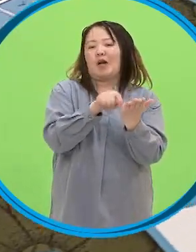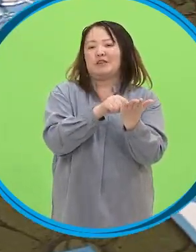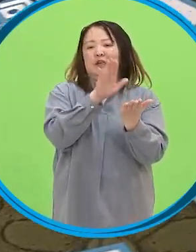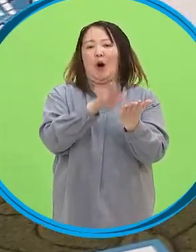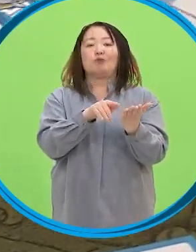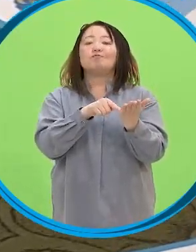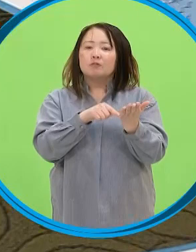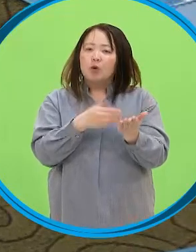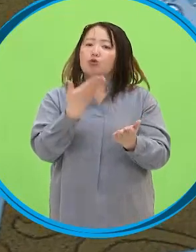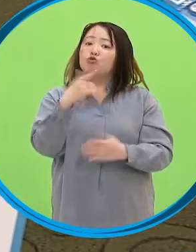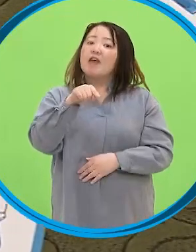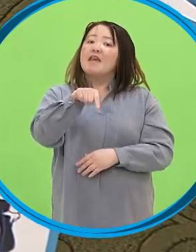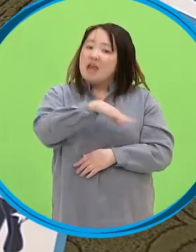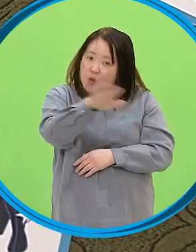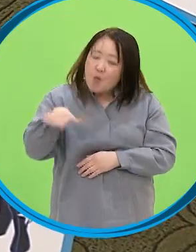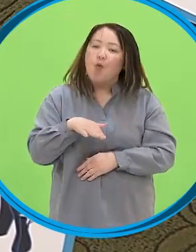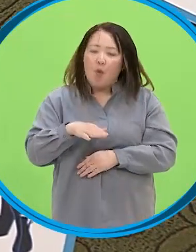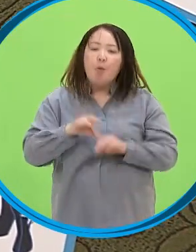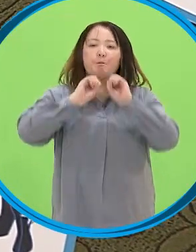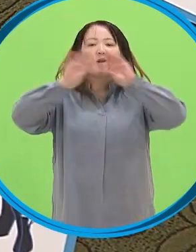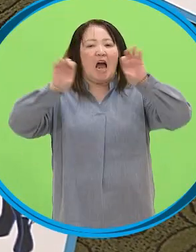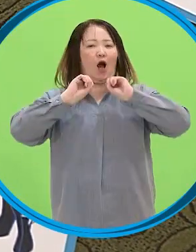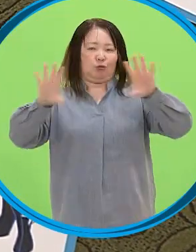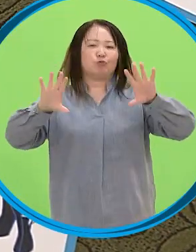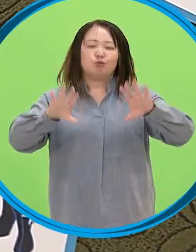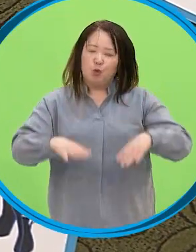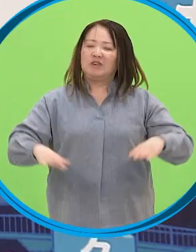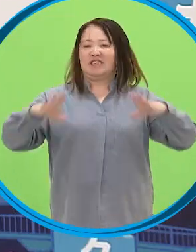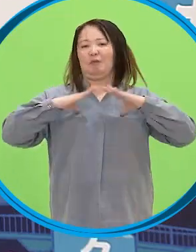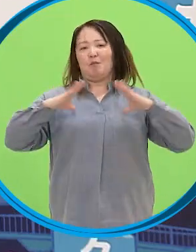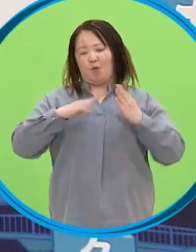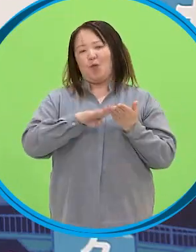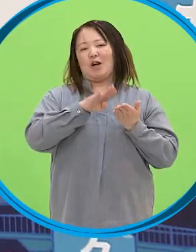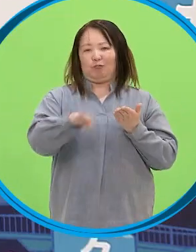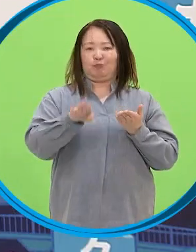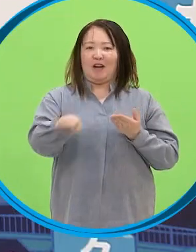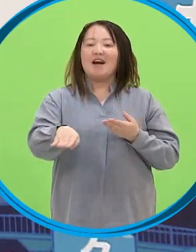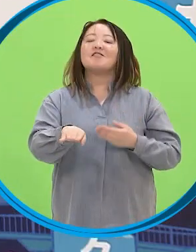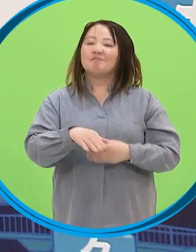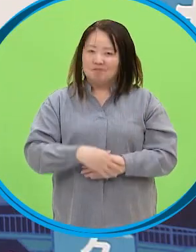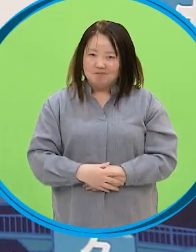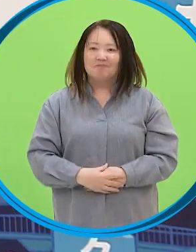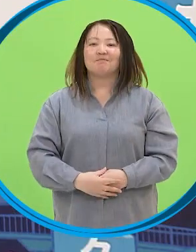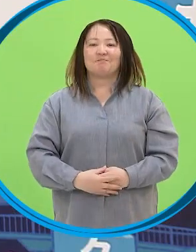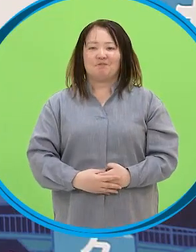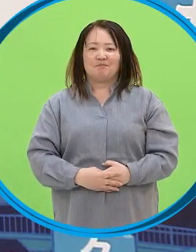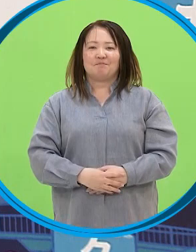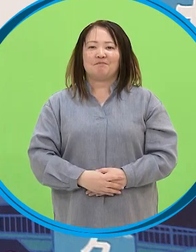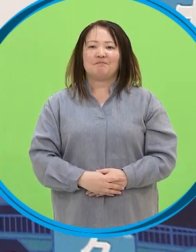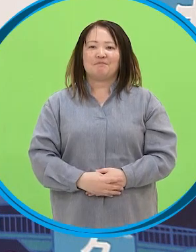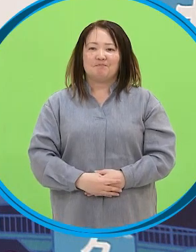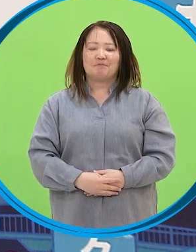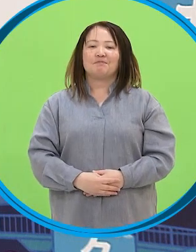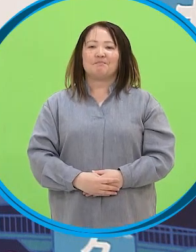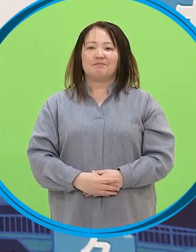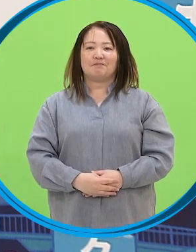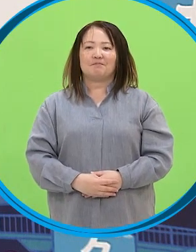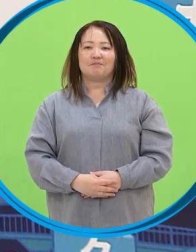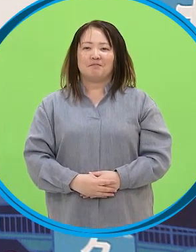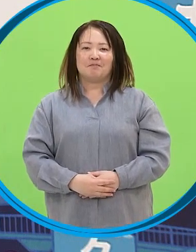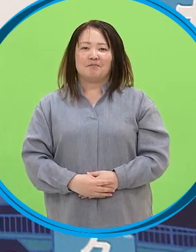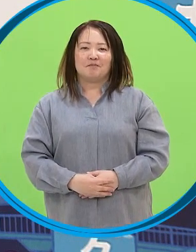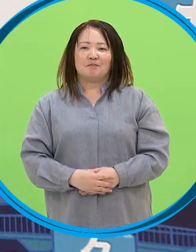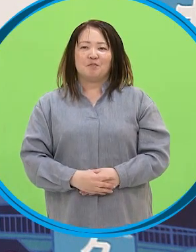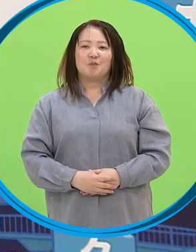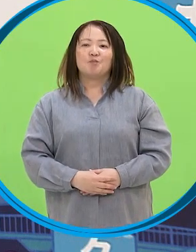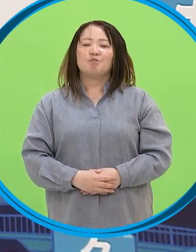タ。読み札にはすべて呉が入っており、呉を全力で PR している呉市の自慢のカ